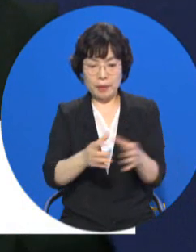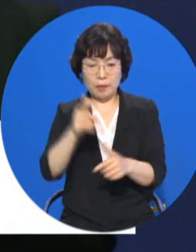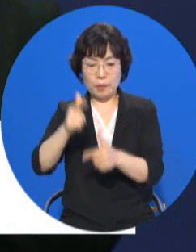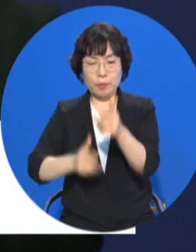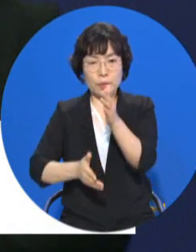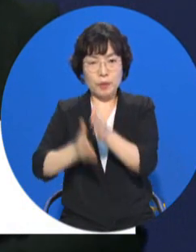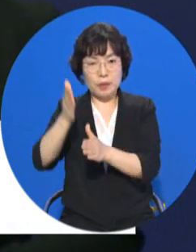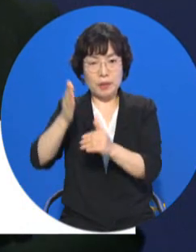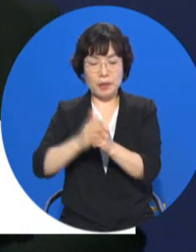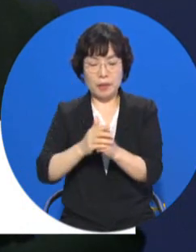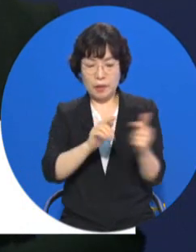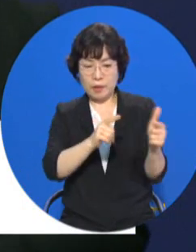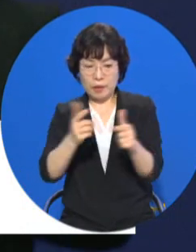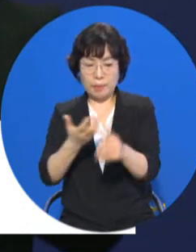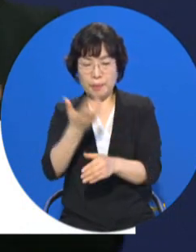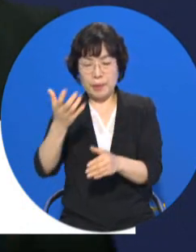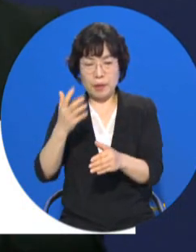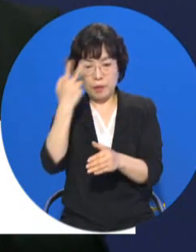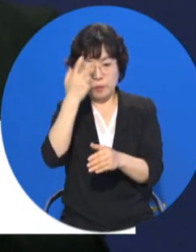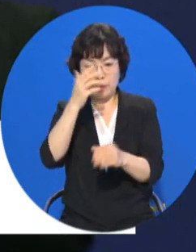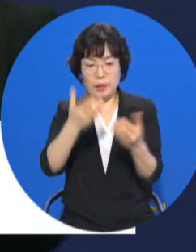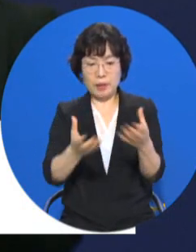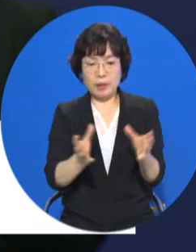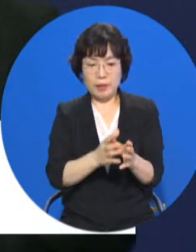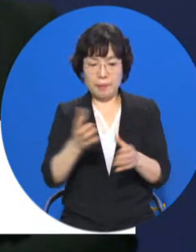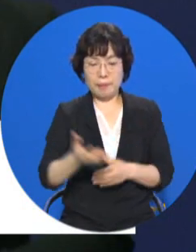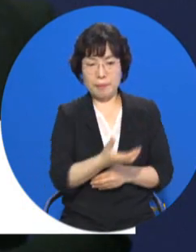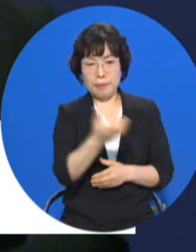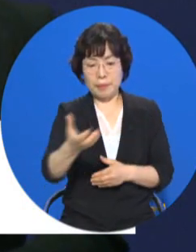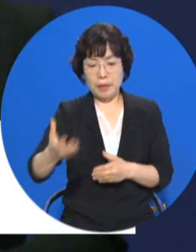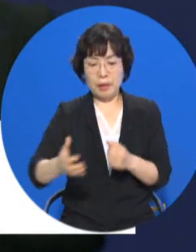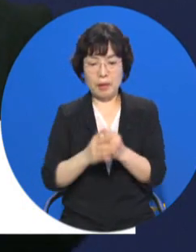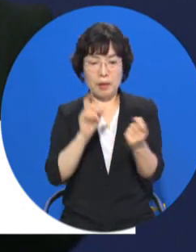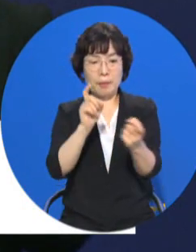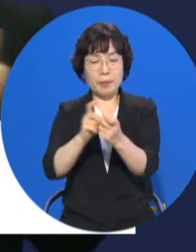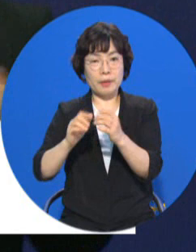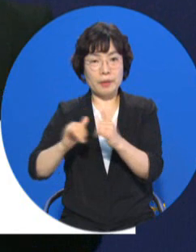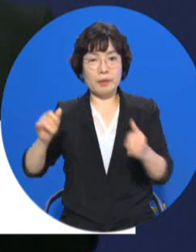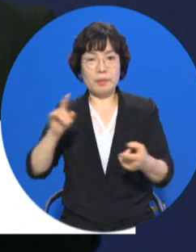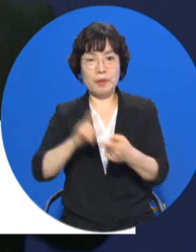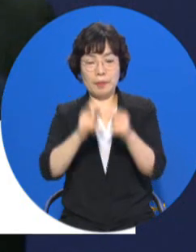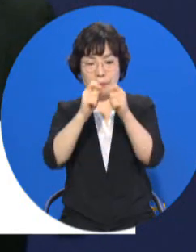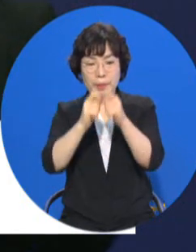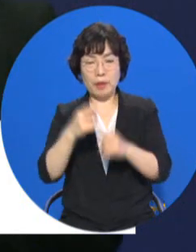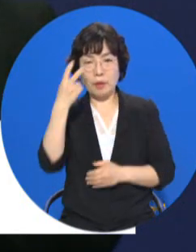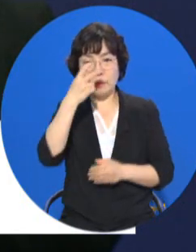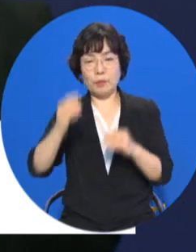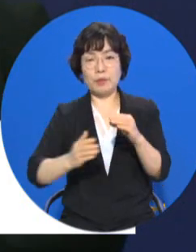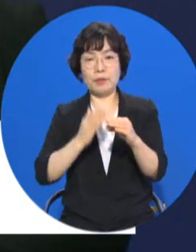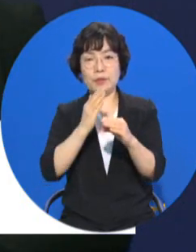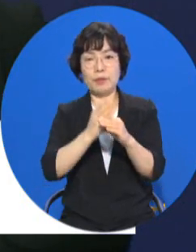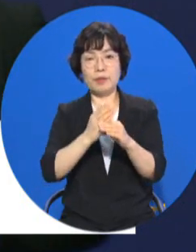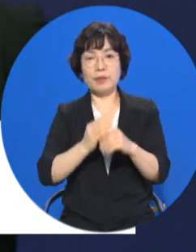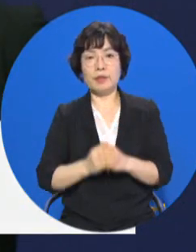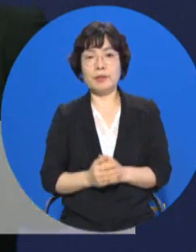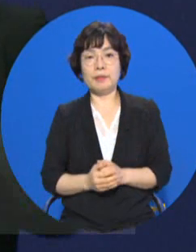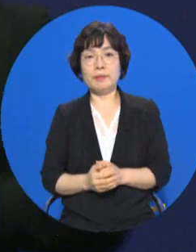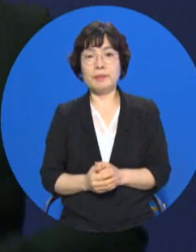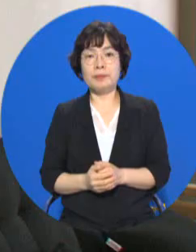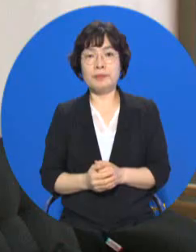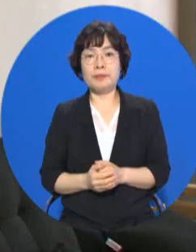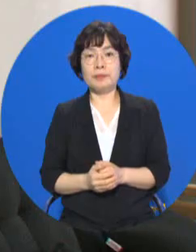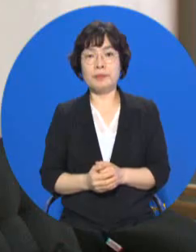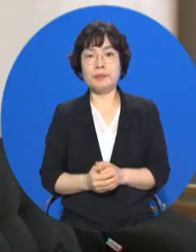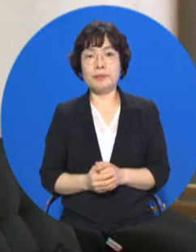목포시 여각조사반에서 감염 경로와 접촉자 등에 대한 자세한 여각조사를 실시를 하고